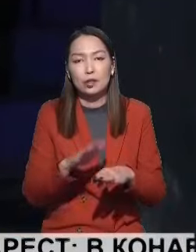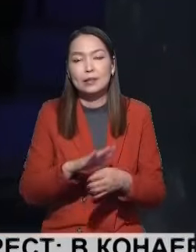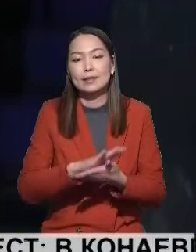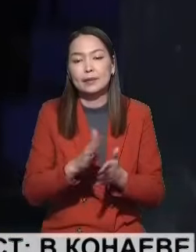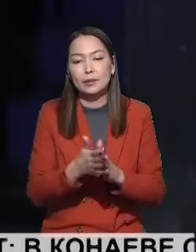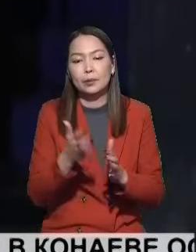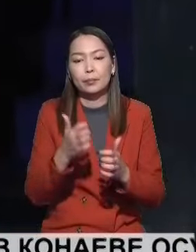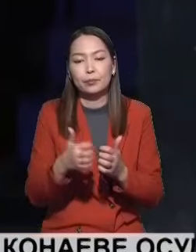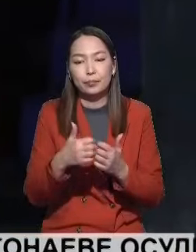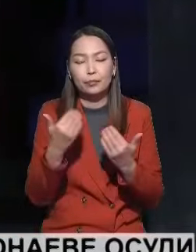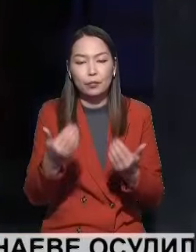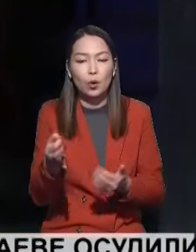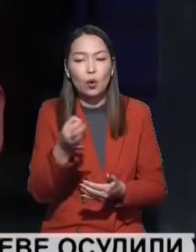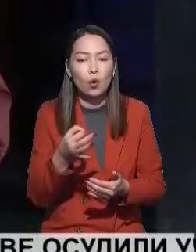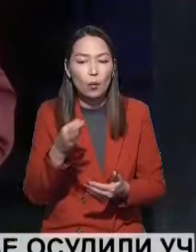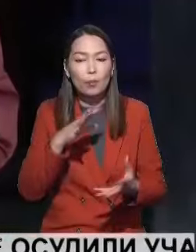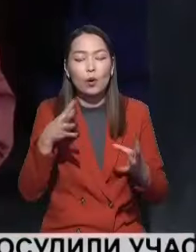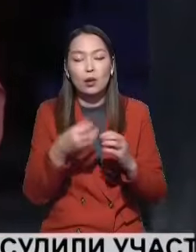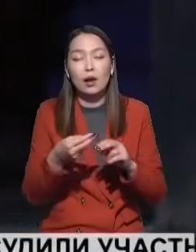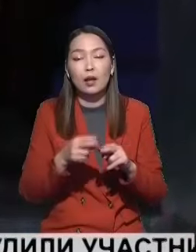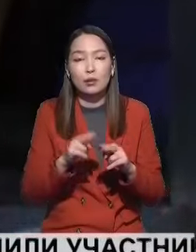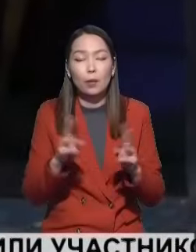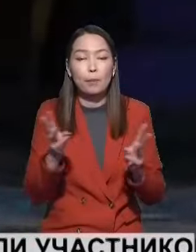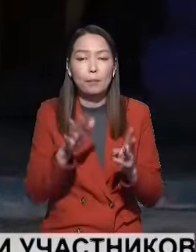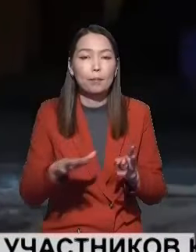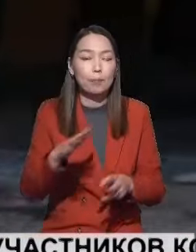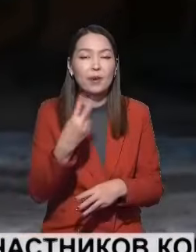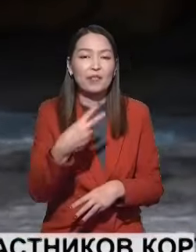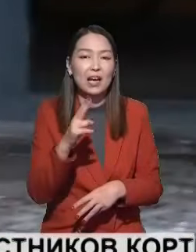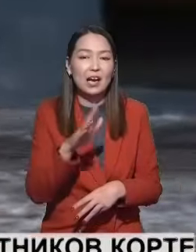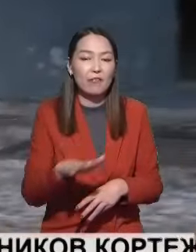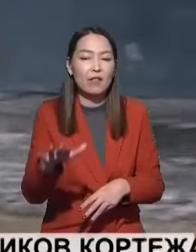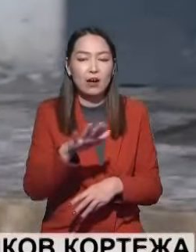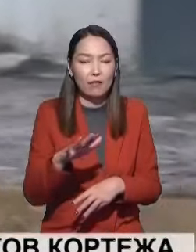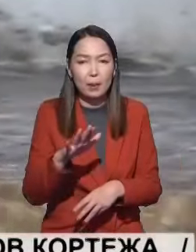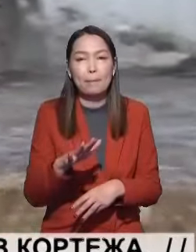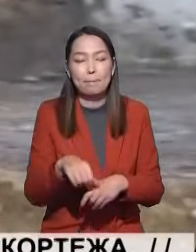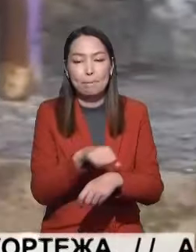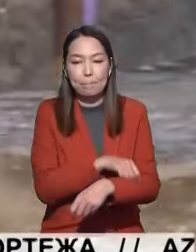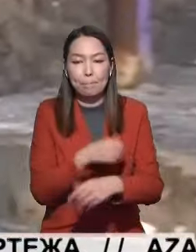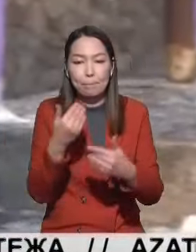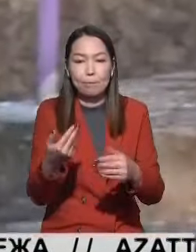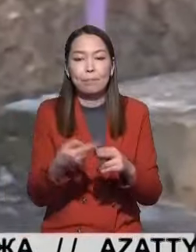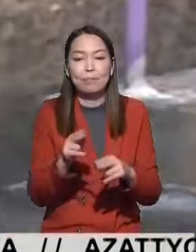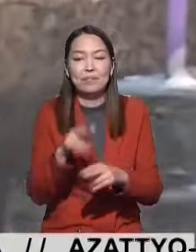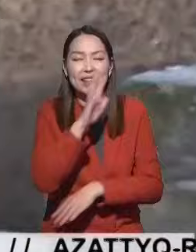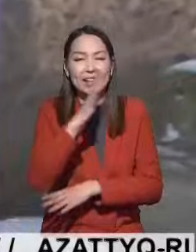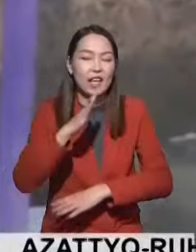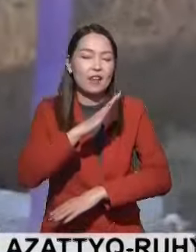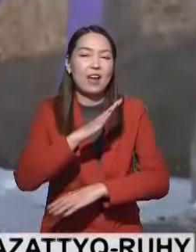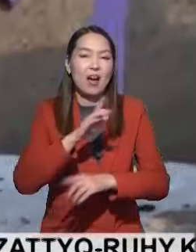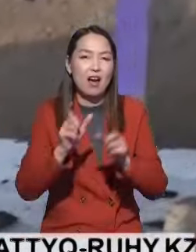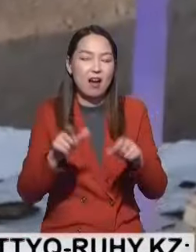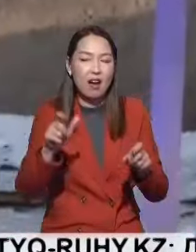Как сообщают ДЧС области, общая площадь пожара составила больше 20 квадратных метров. Полностью сгорели деревянная обшивка балкона, домашние